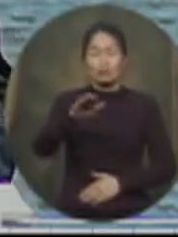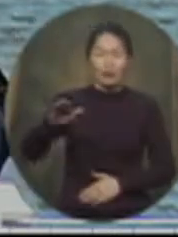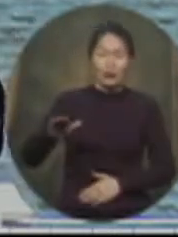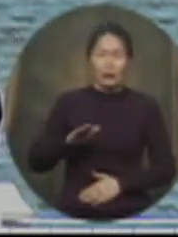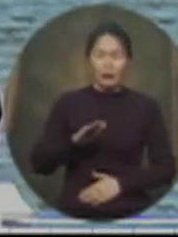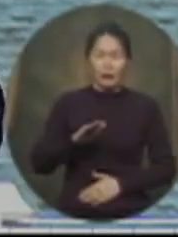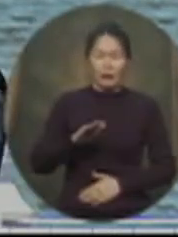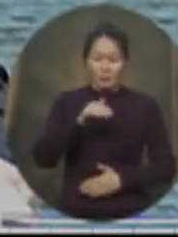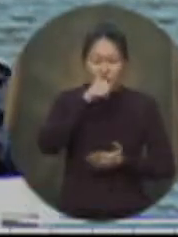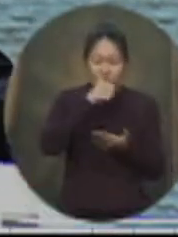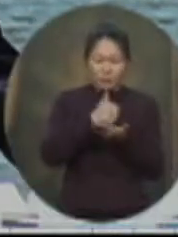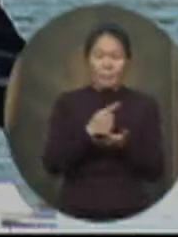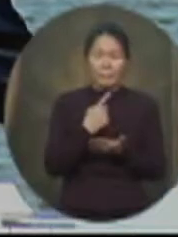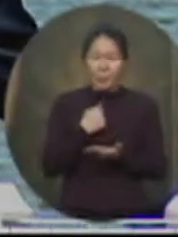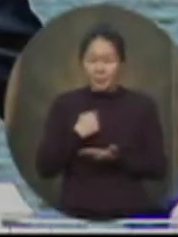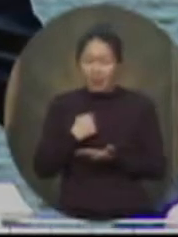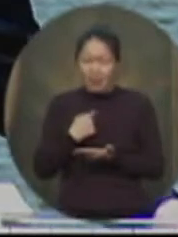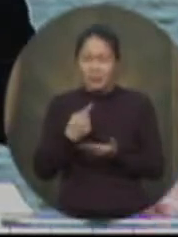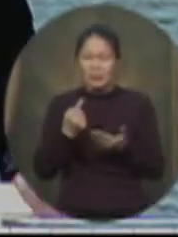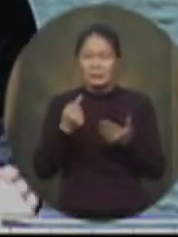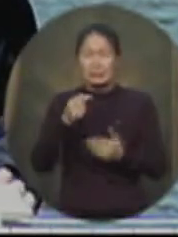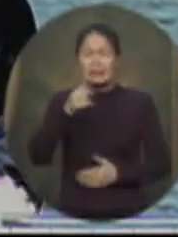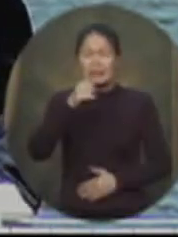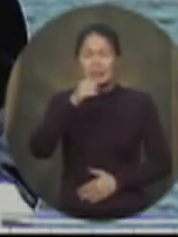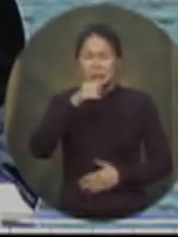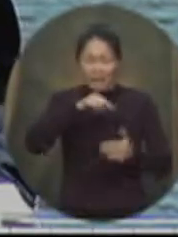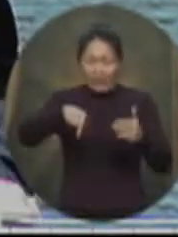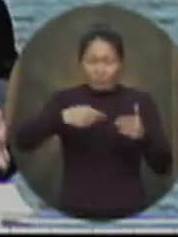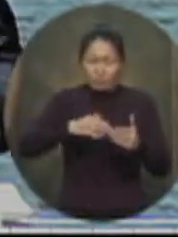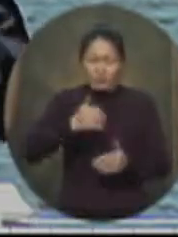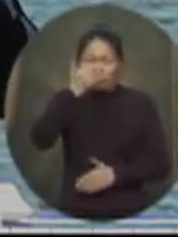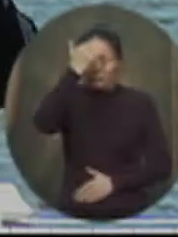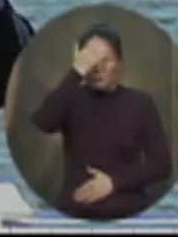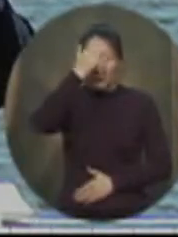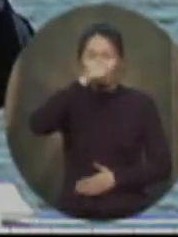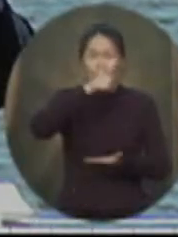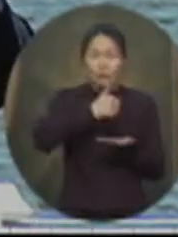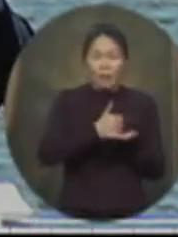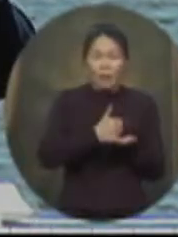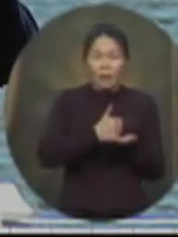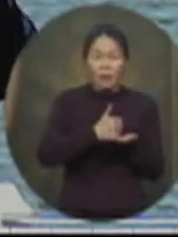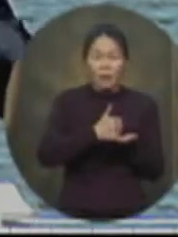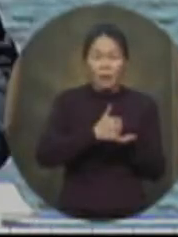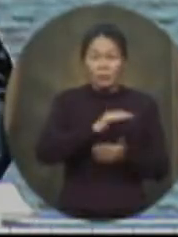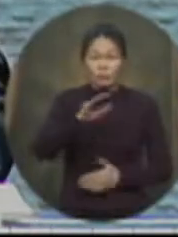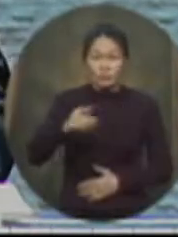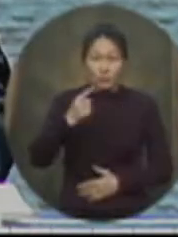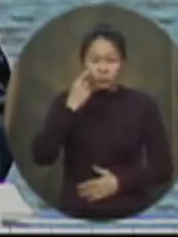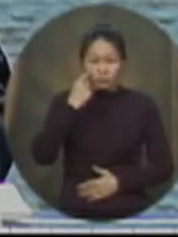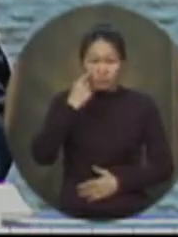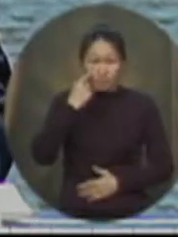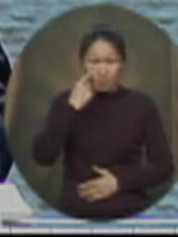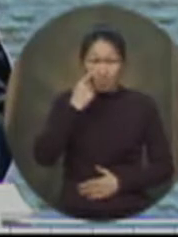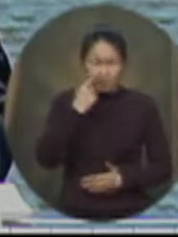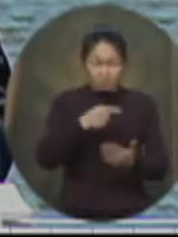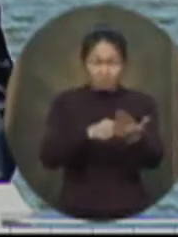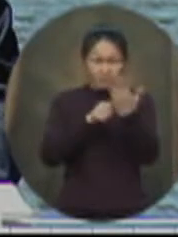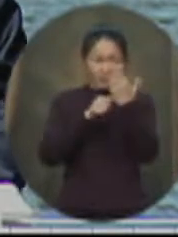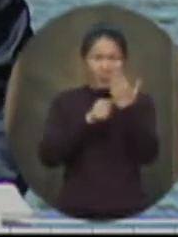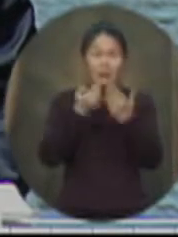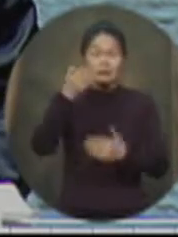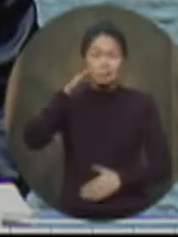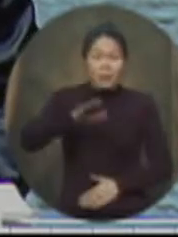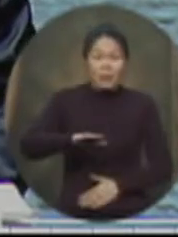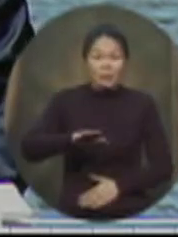짓는 죄 중에 윤리적인 죄가 우리에게는 항상 눈에 두드러지지 만 실제로는